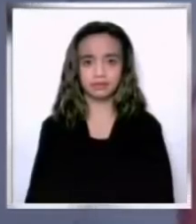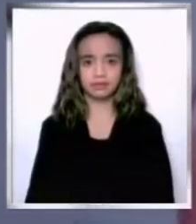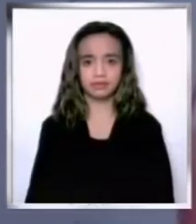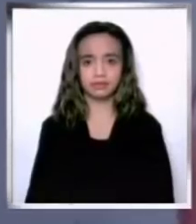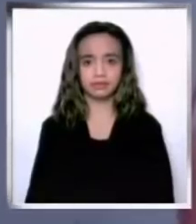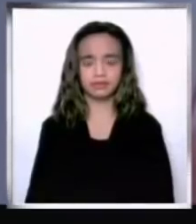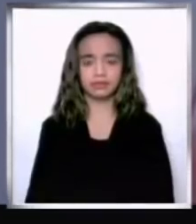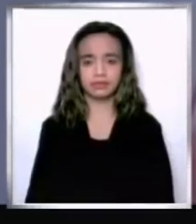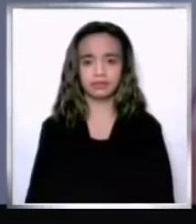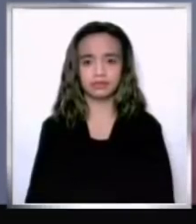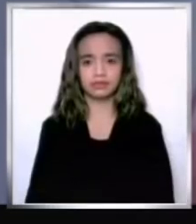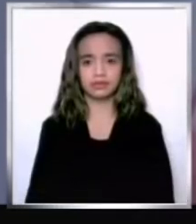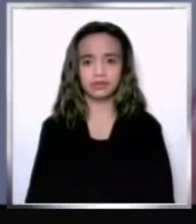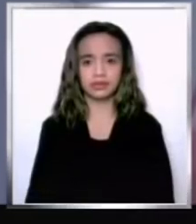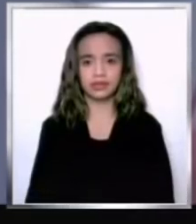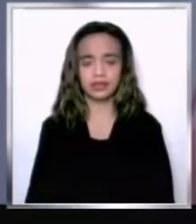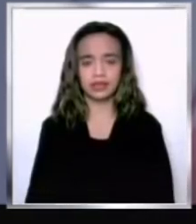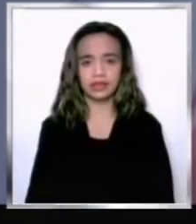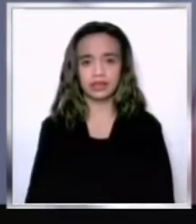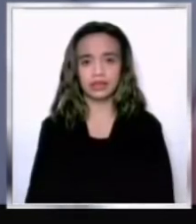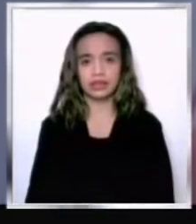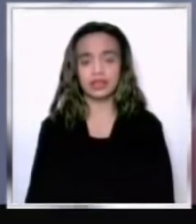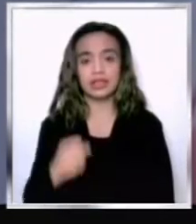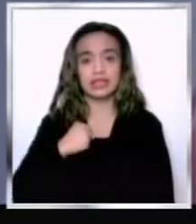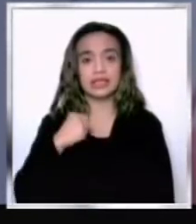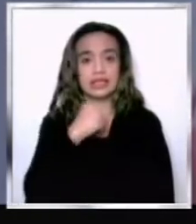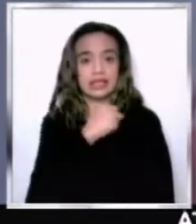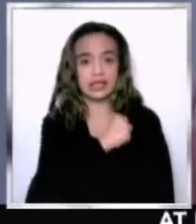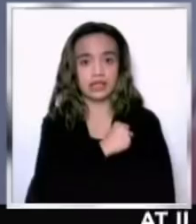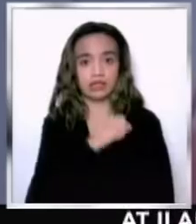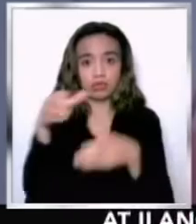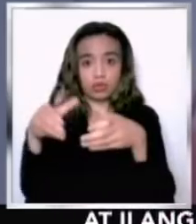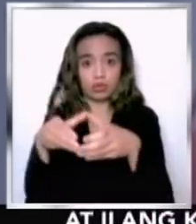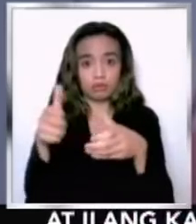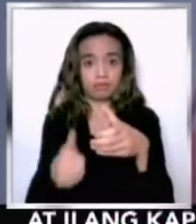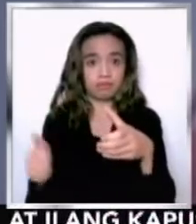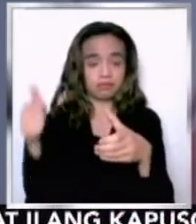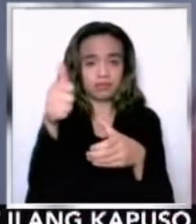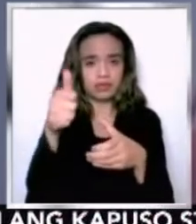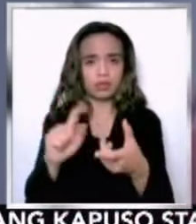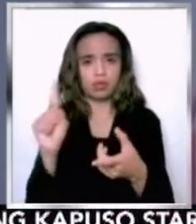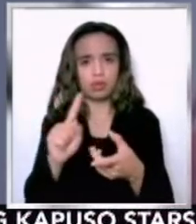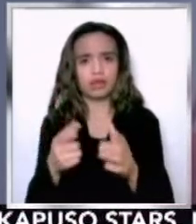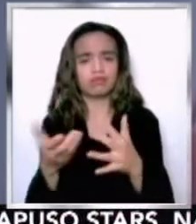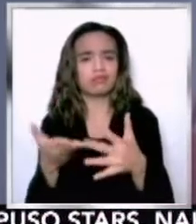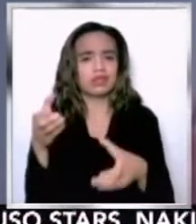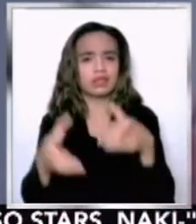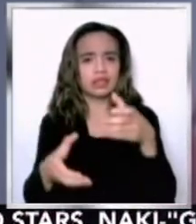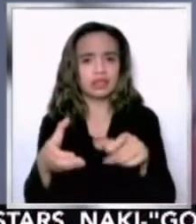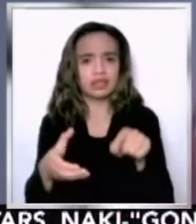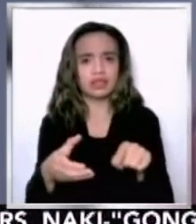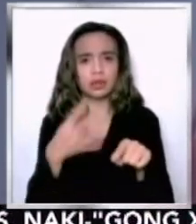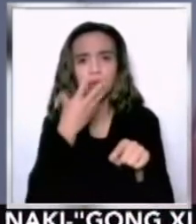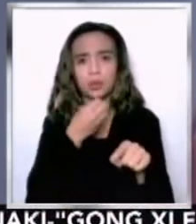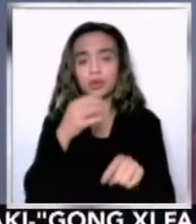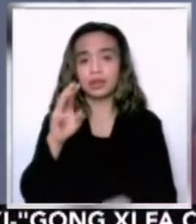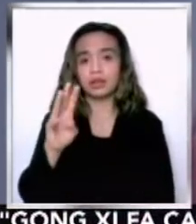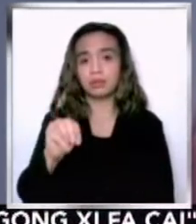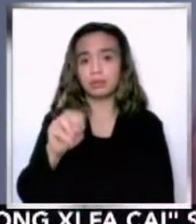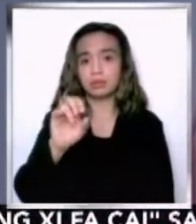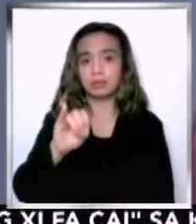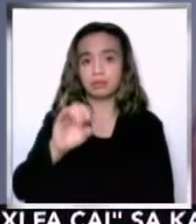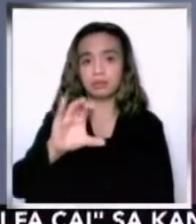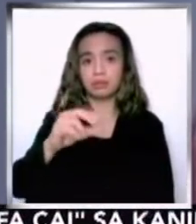Pinakakasuhan po ng Senate Blue Ribbon Committee sina Health Secretary Francisco Duque III, negosyanteng si Michael Yang, pati ilang opisyal